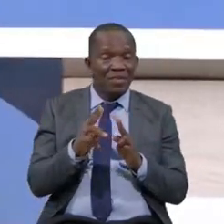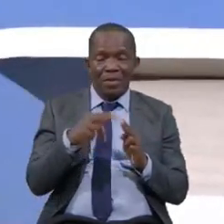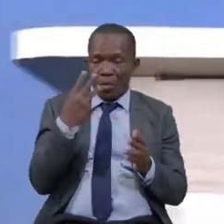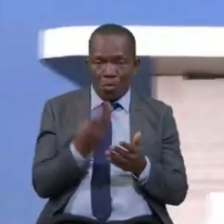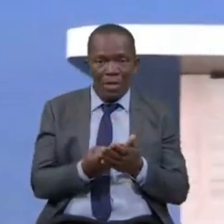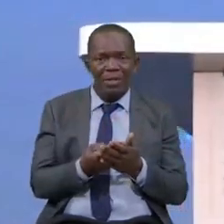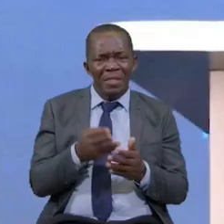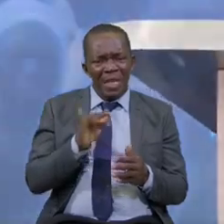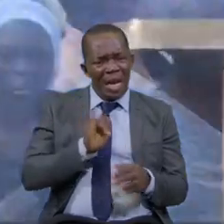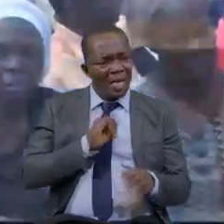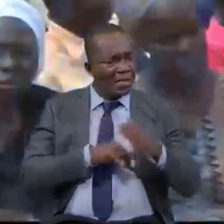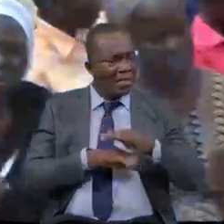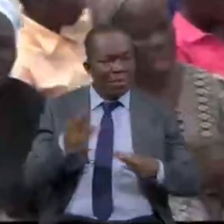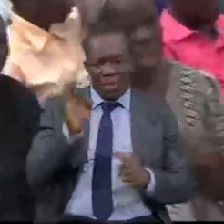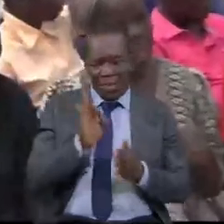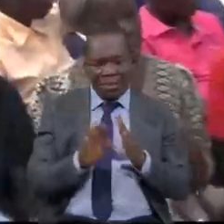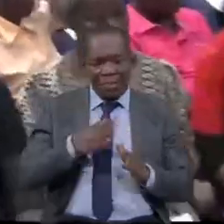Mais je fais une chose.